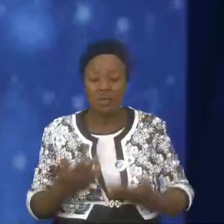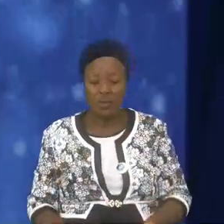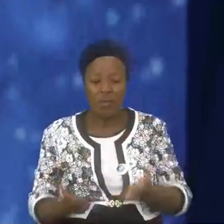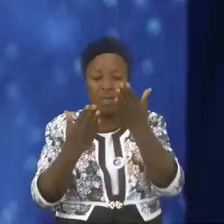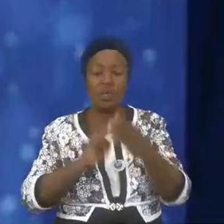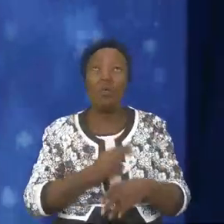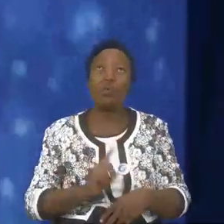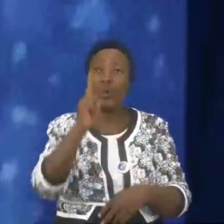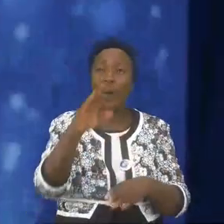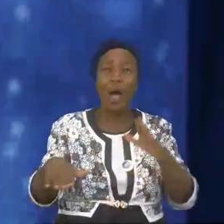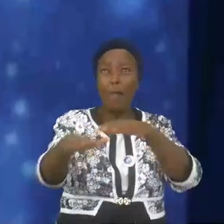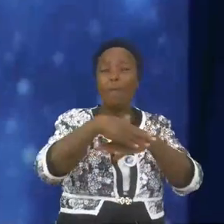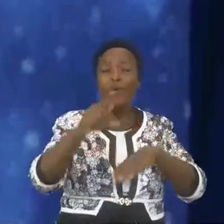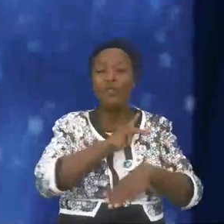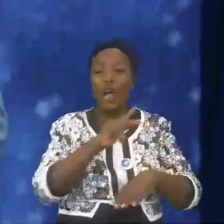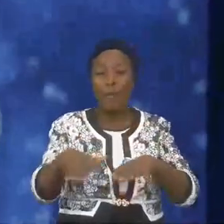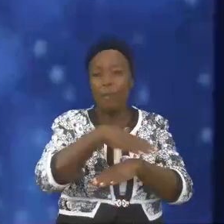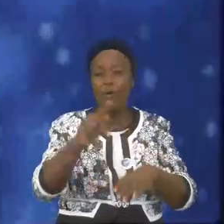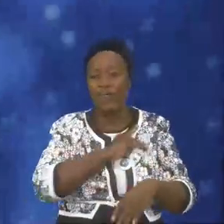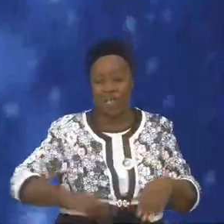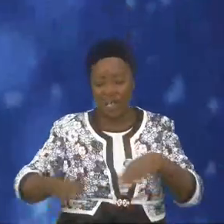ressuscités au-dessus